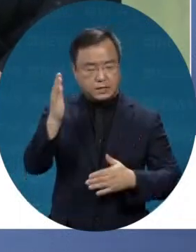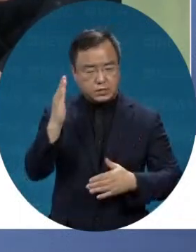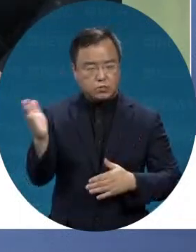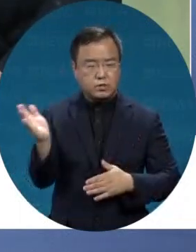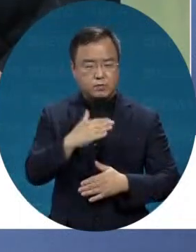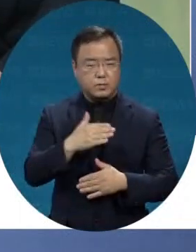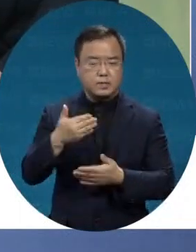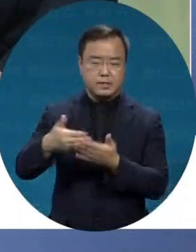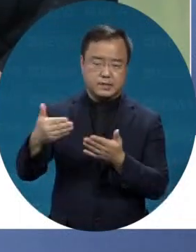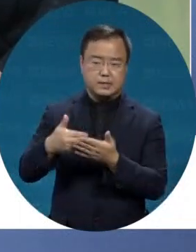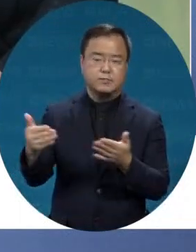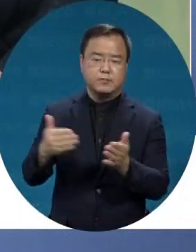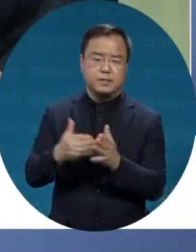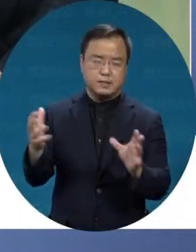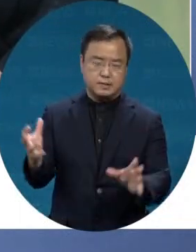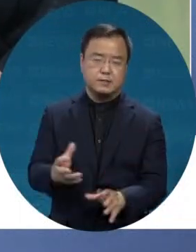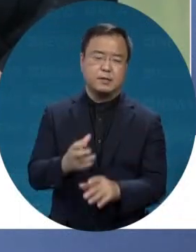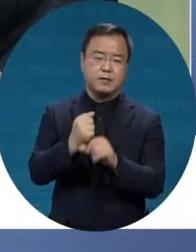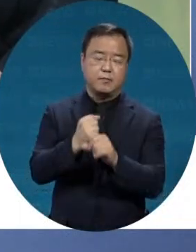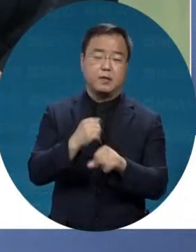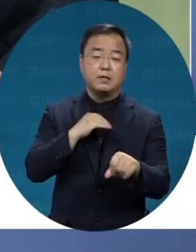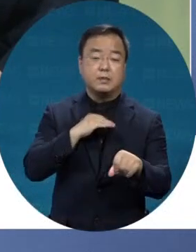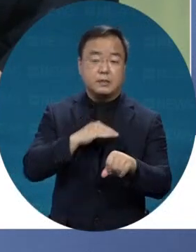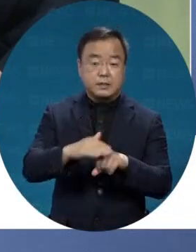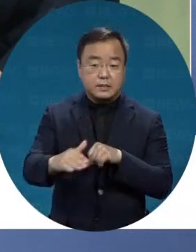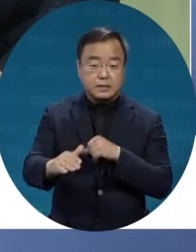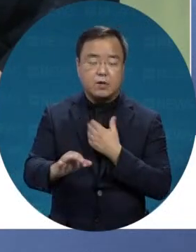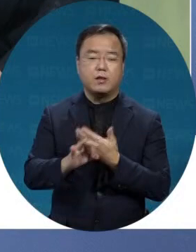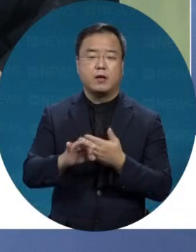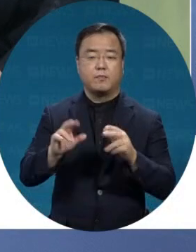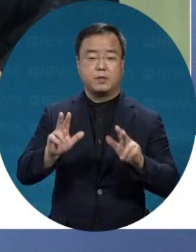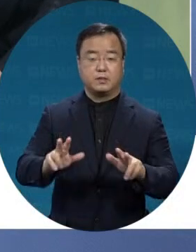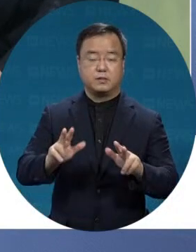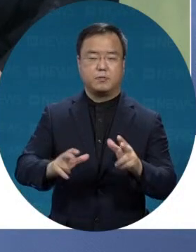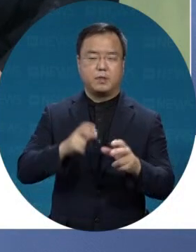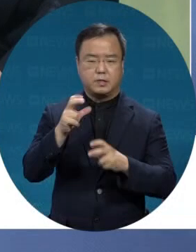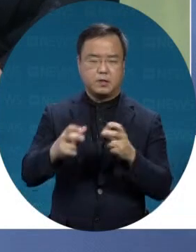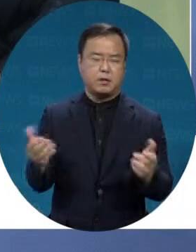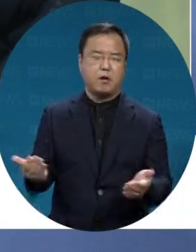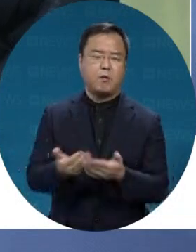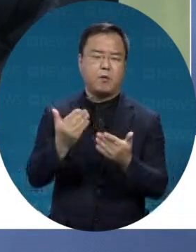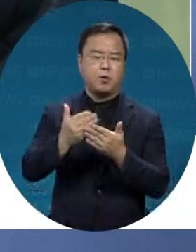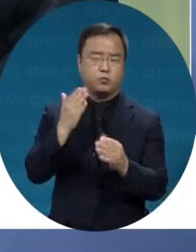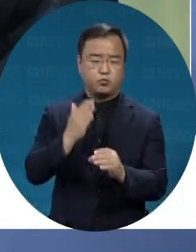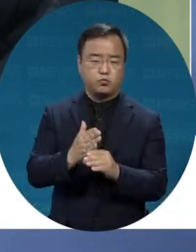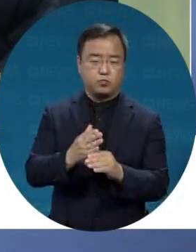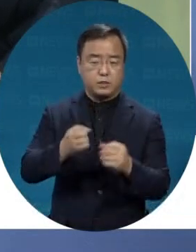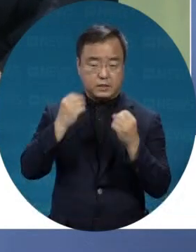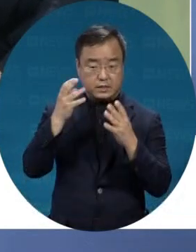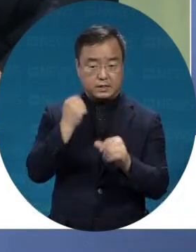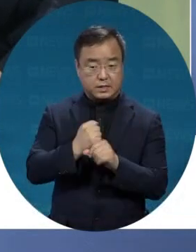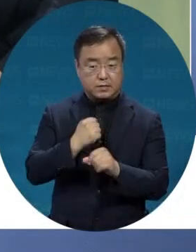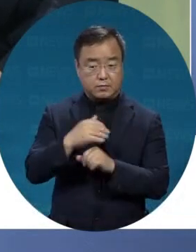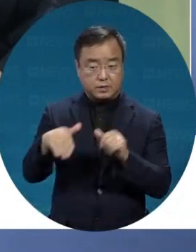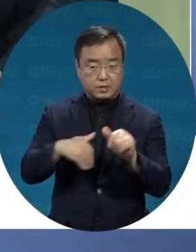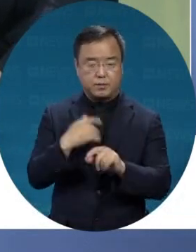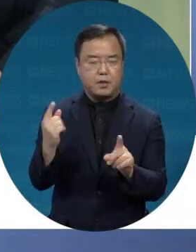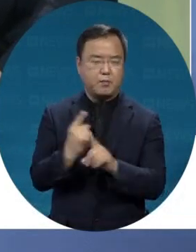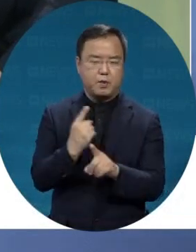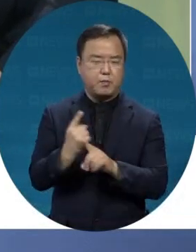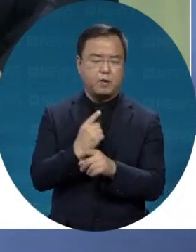다 했었던 그런 시기에 이제 형태였다면 산업이 이렇게 고도화되면서 창작 시스템이 굉장히 분화